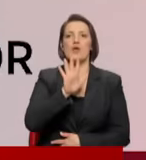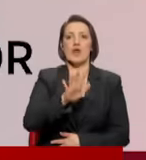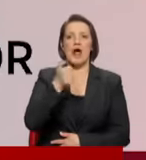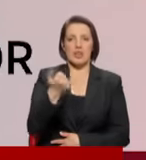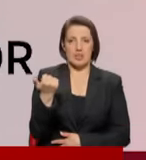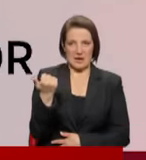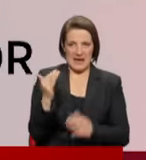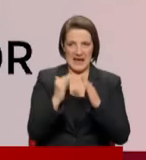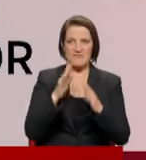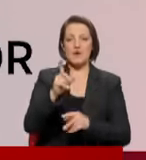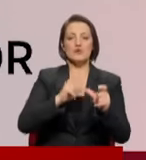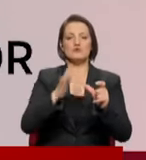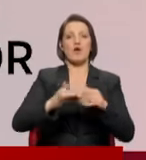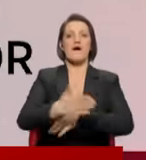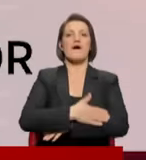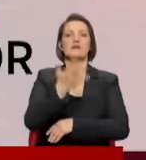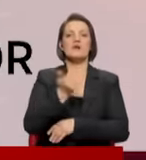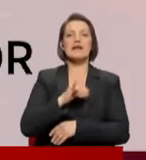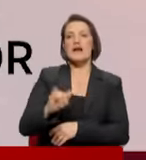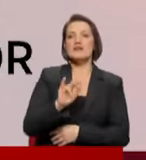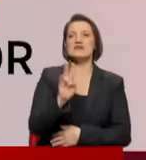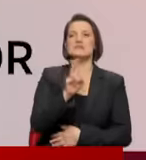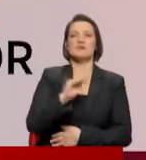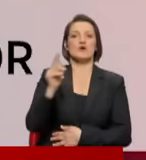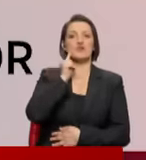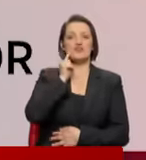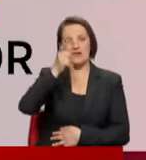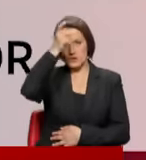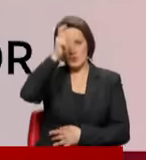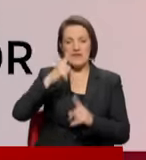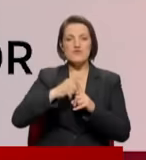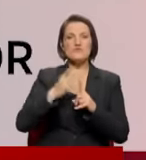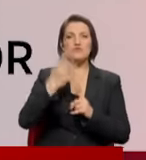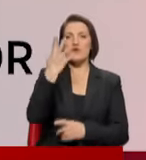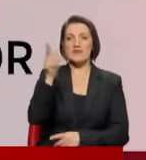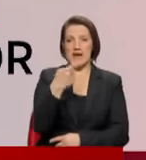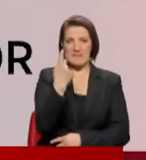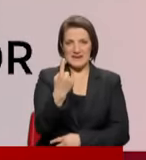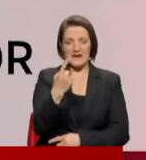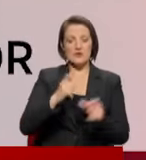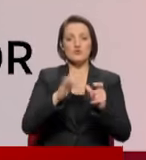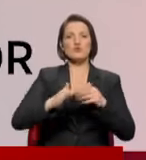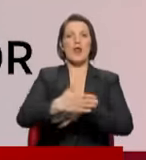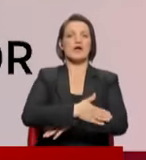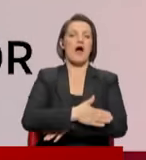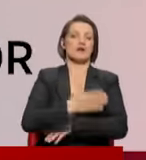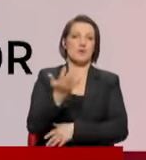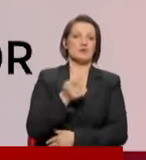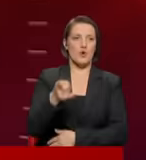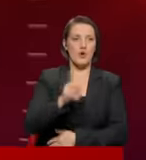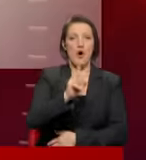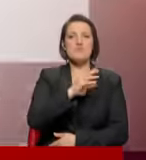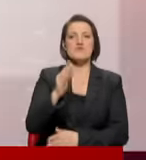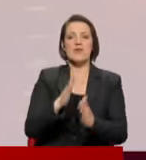4.989.456 hane sosyal yardım alıyor. Yani yaklaşık 20 milyon kişi, Türkiye nüfusunun dörtte biri sosyal yardımla ayakta durabiliyor.